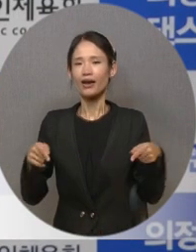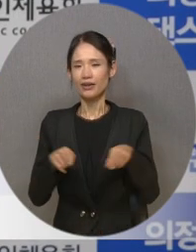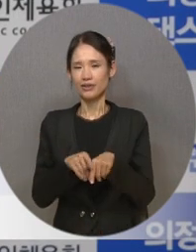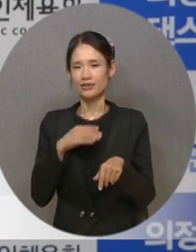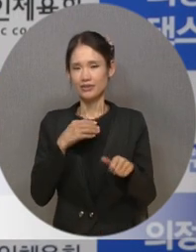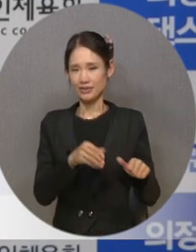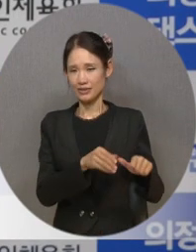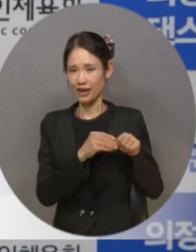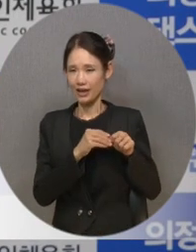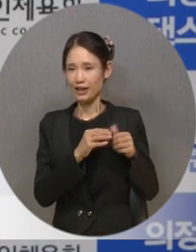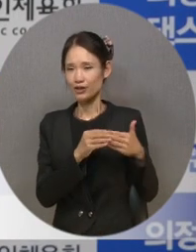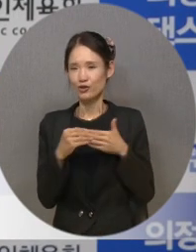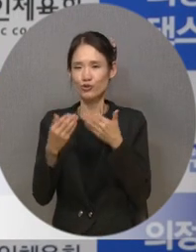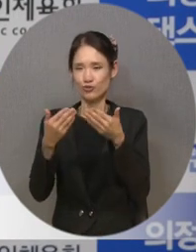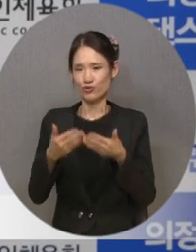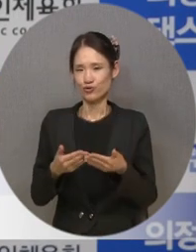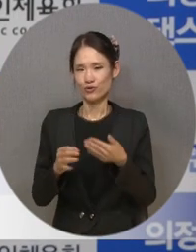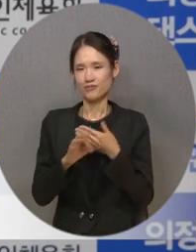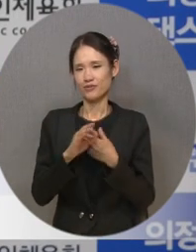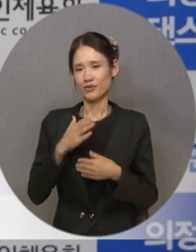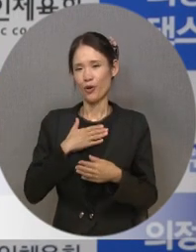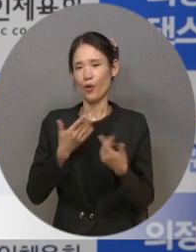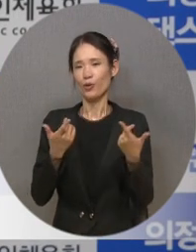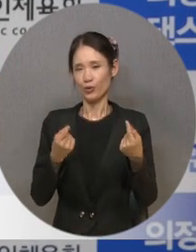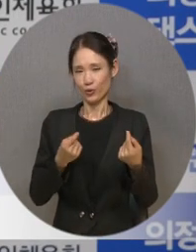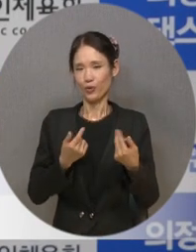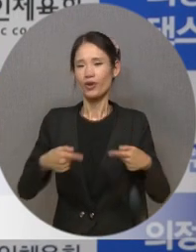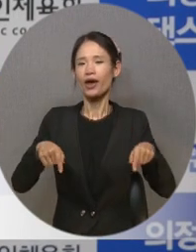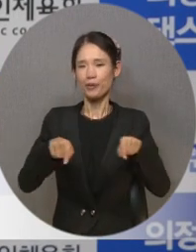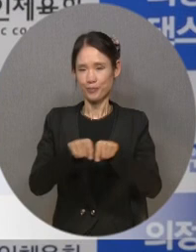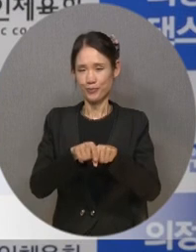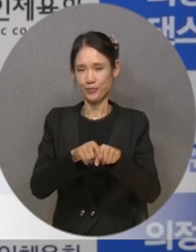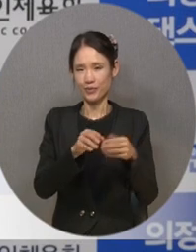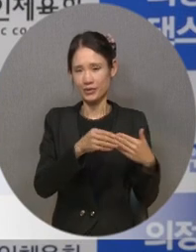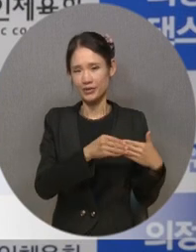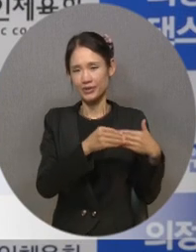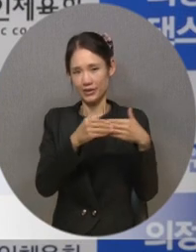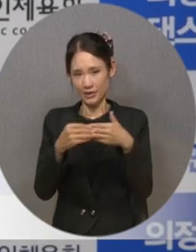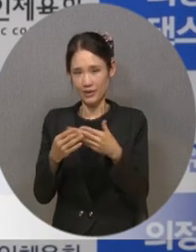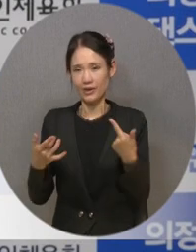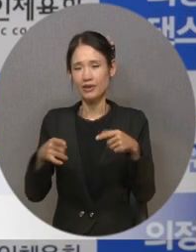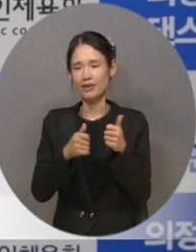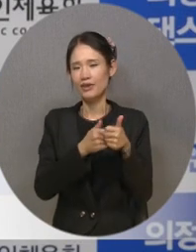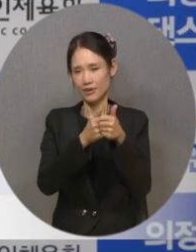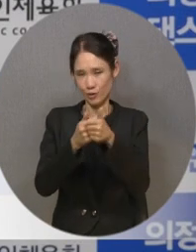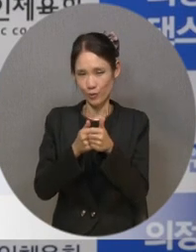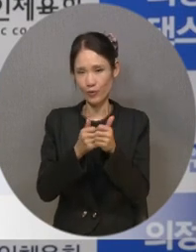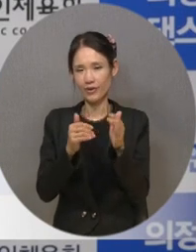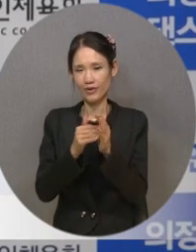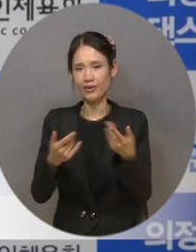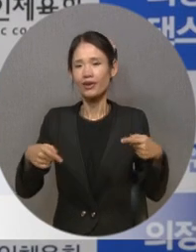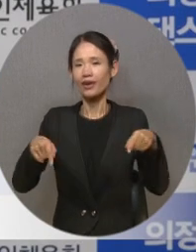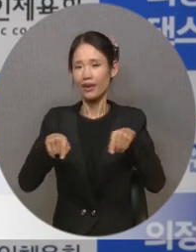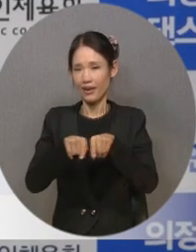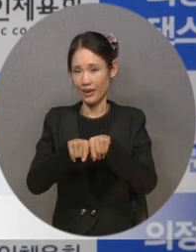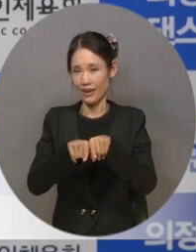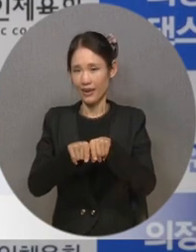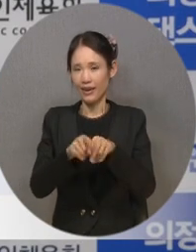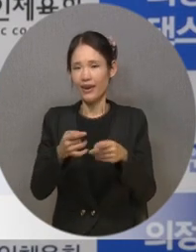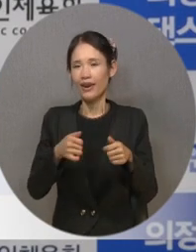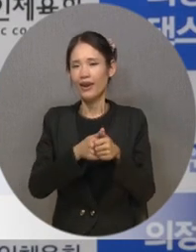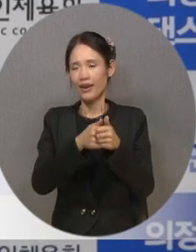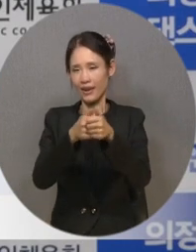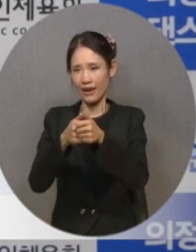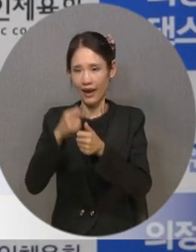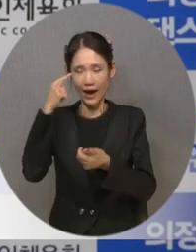저를 일으켜 주시면 저도 여러분들과 함께 일으켜서 같이 동행하겠습니다 함께 같이 가는